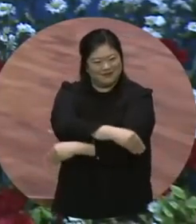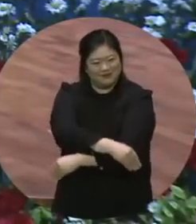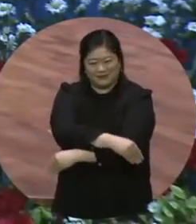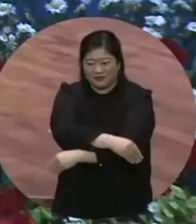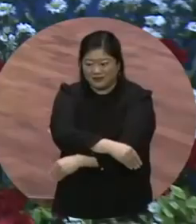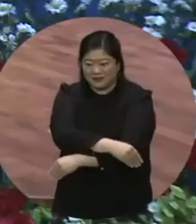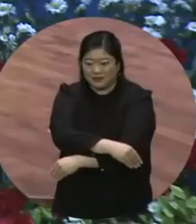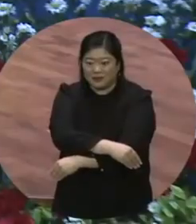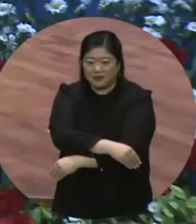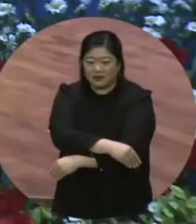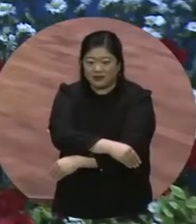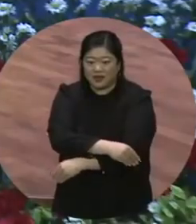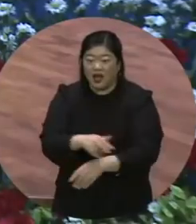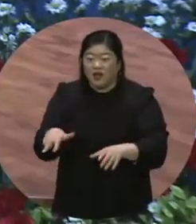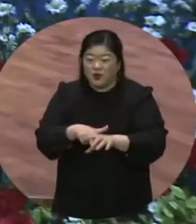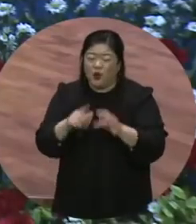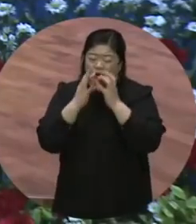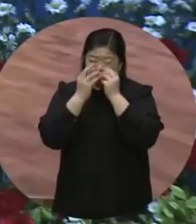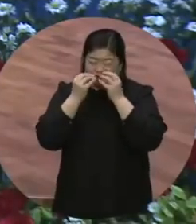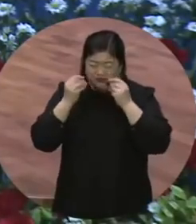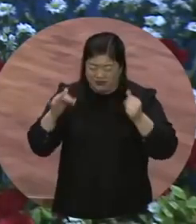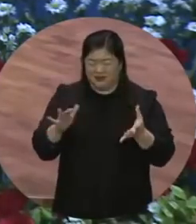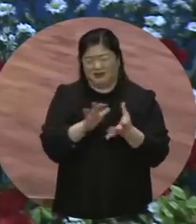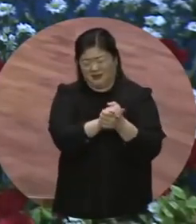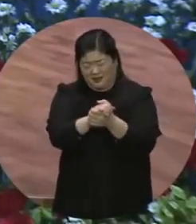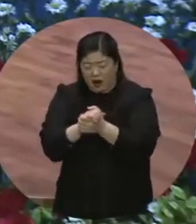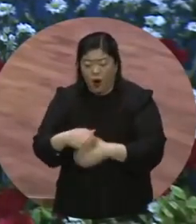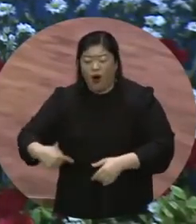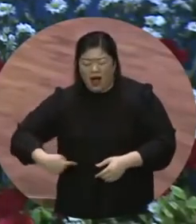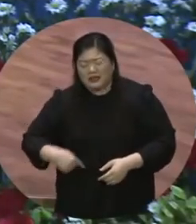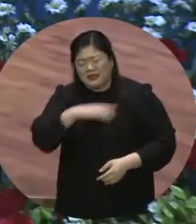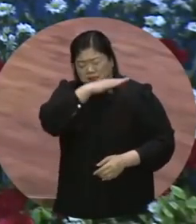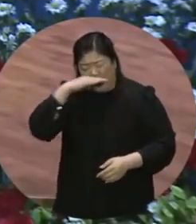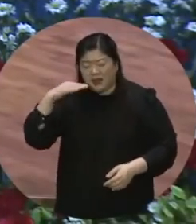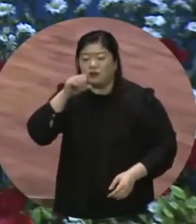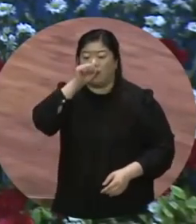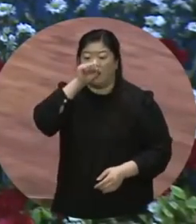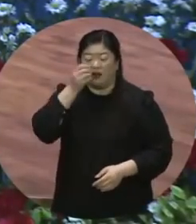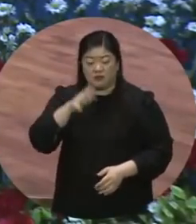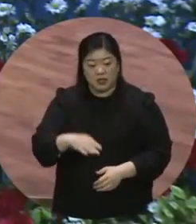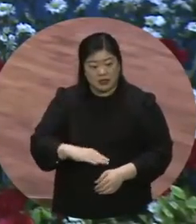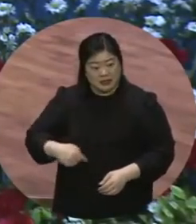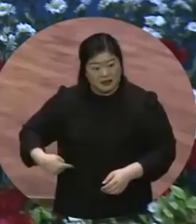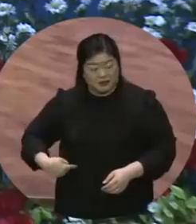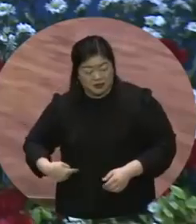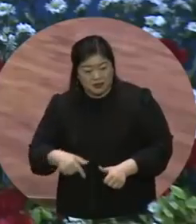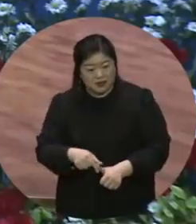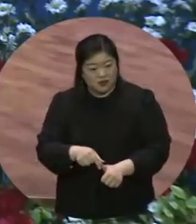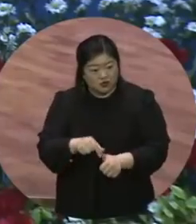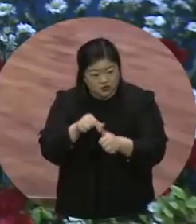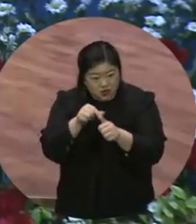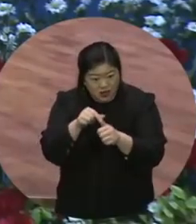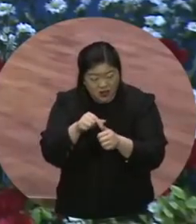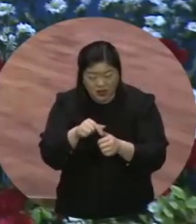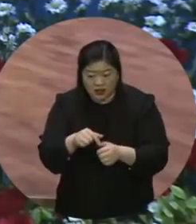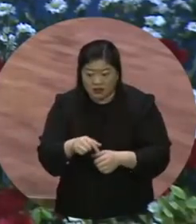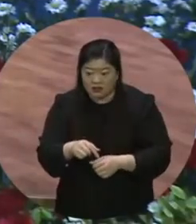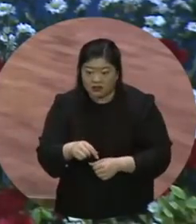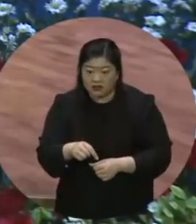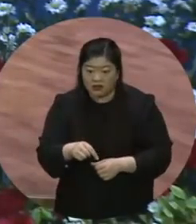종교도 다 만납니다. 뭐 양심적으로 살면 구원받는다. 이걸 만인 보편 구원주의라